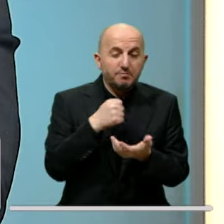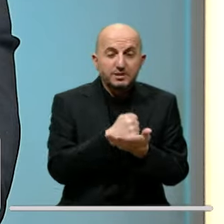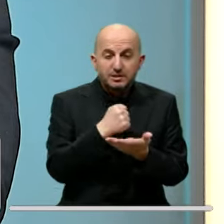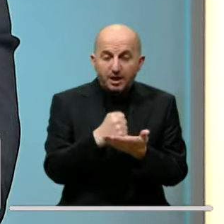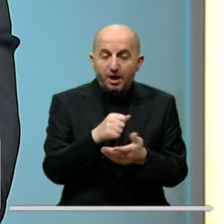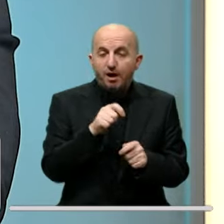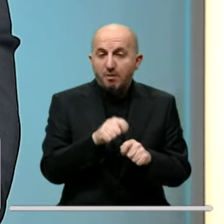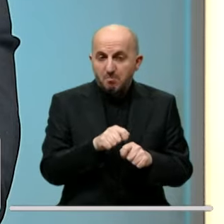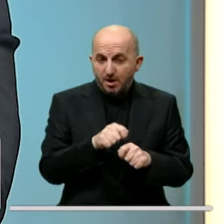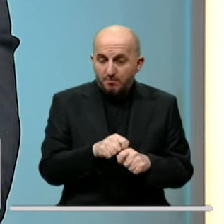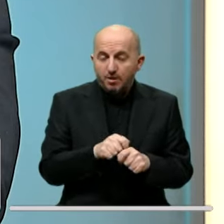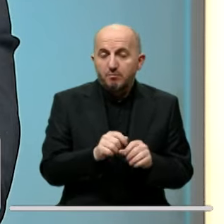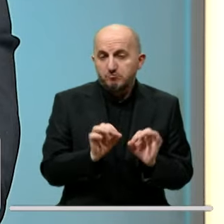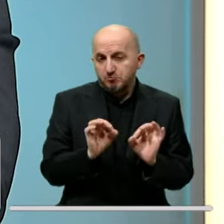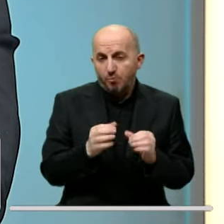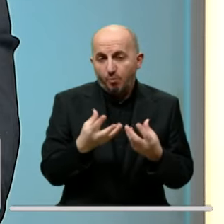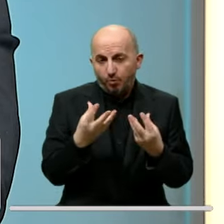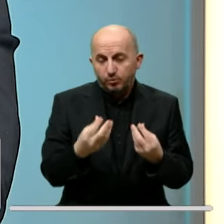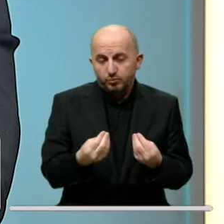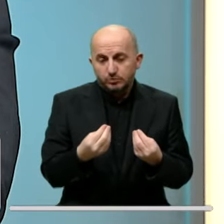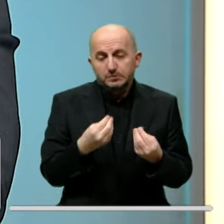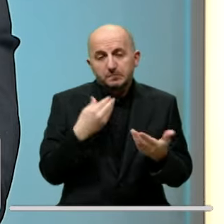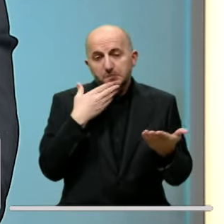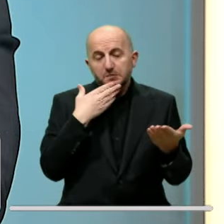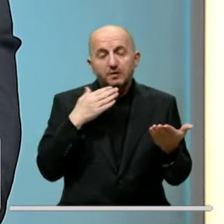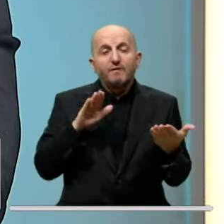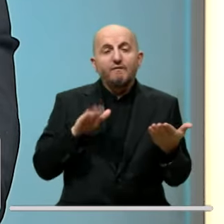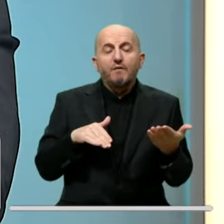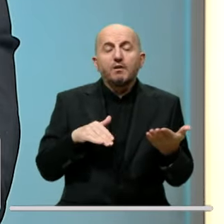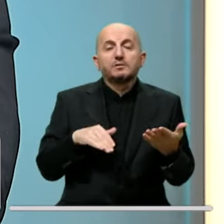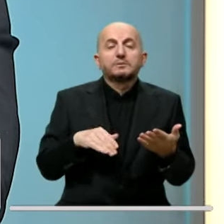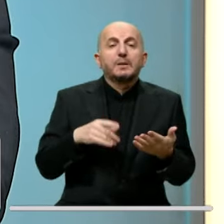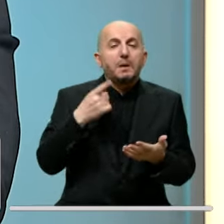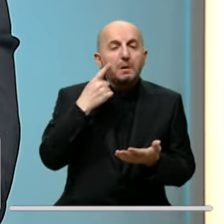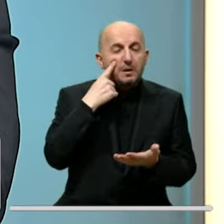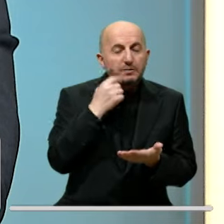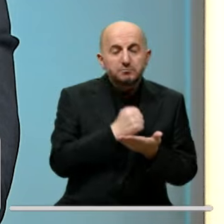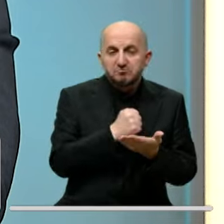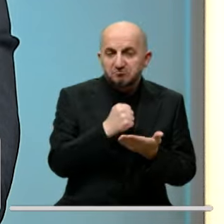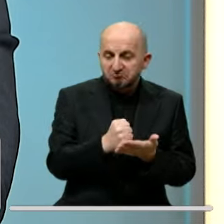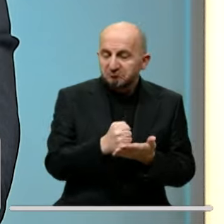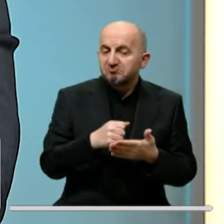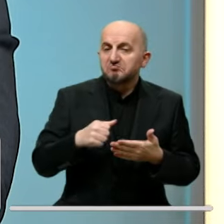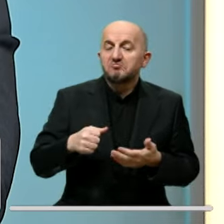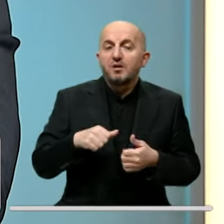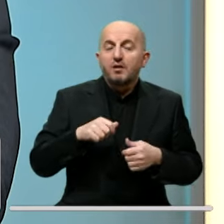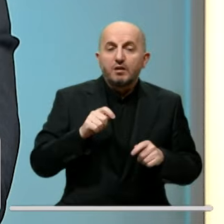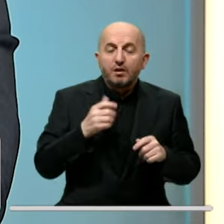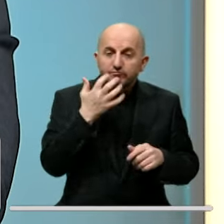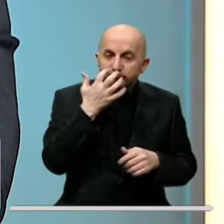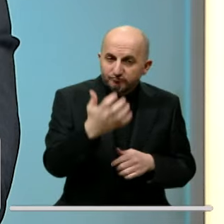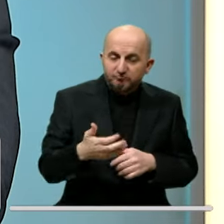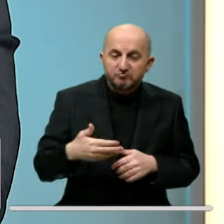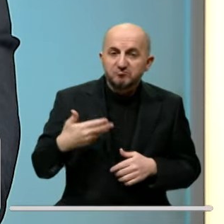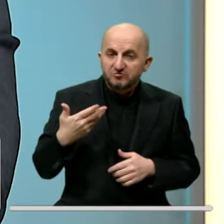nikah yapma imkanları, fırsatları varsa yine bir resmi nikah yapmalarını tavsiye